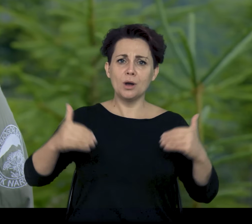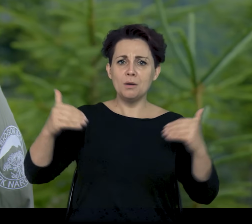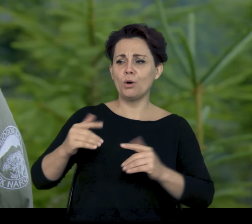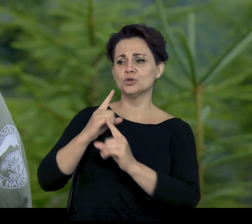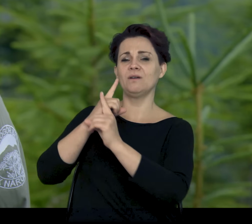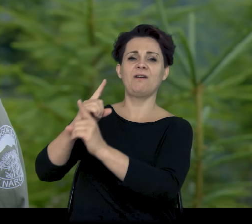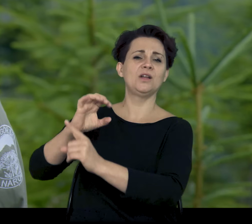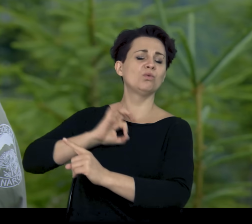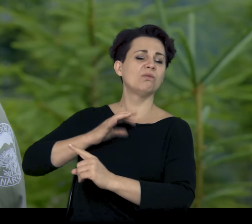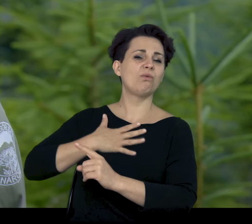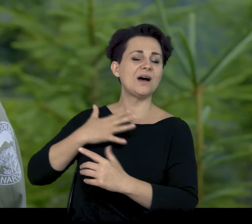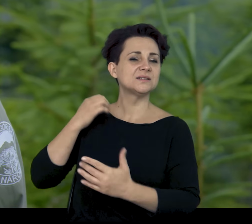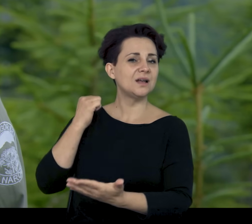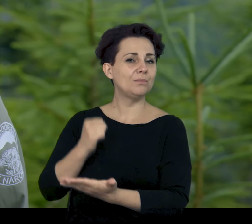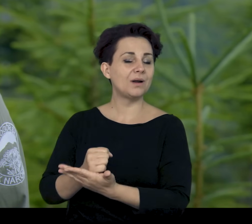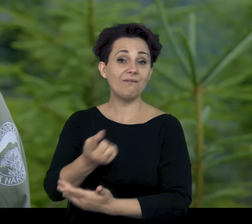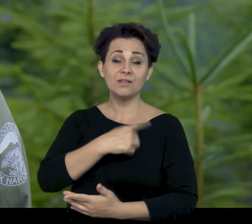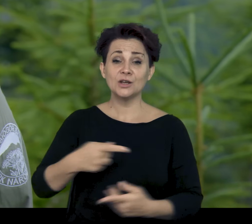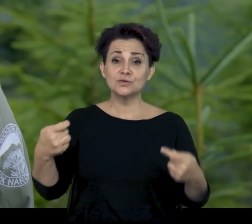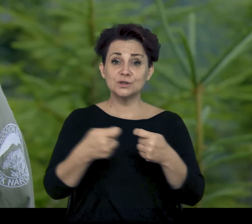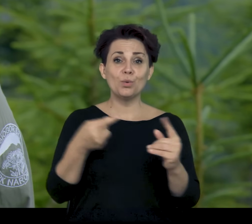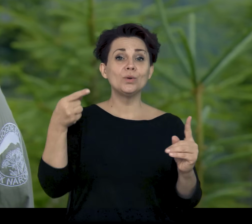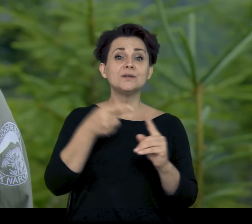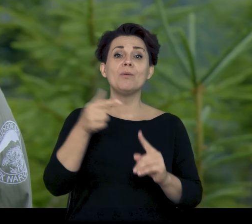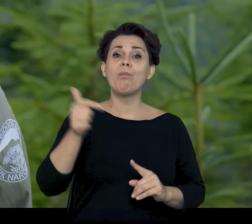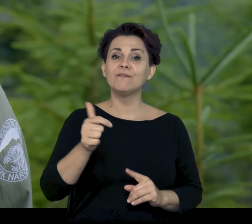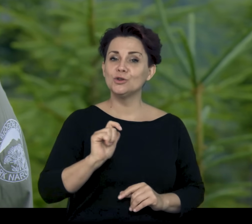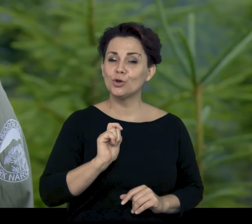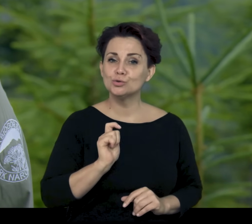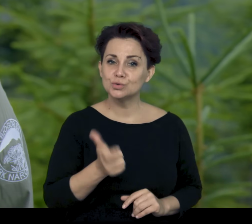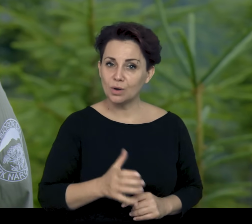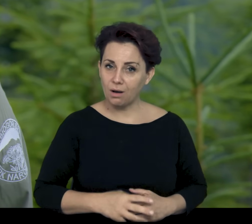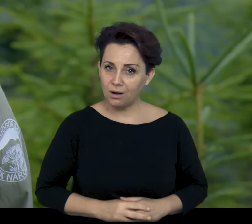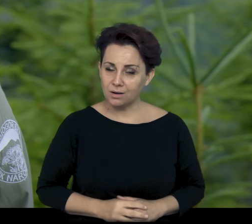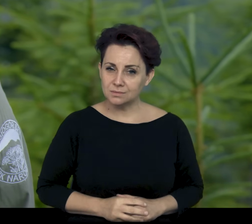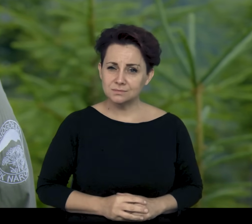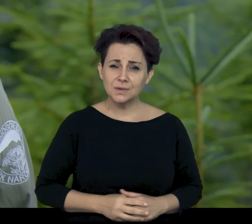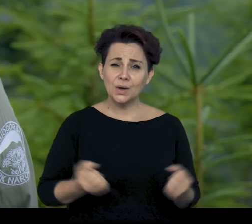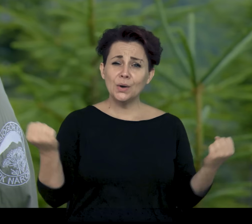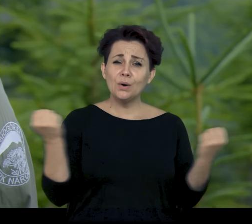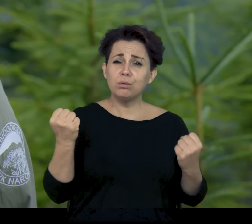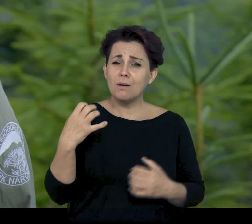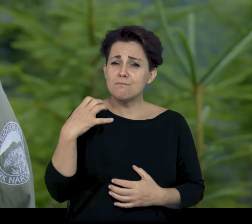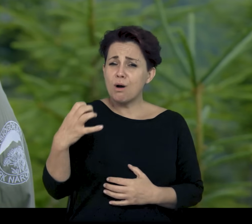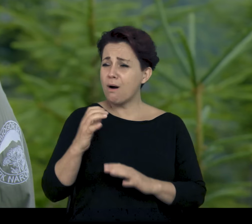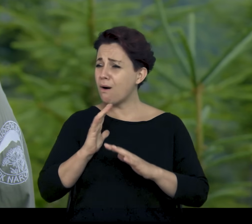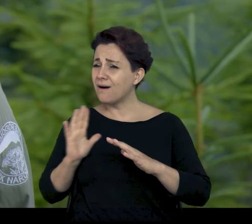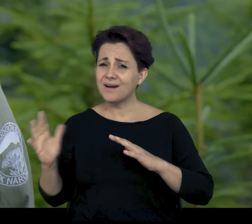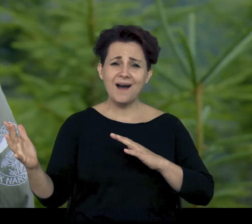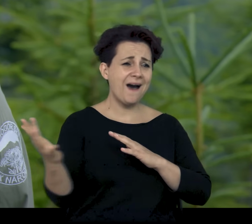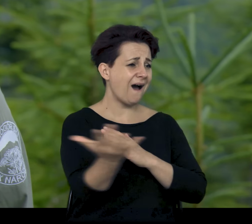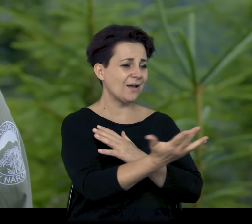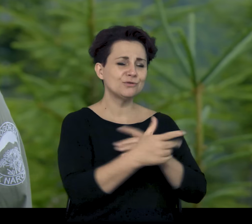rządzić się swoimi prawami. Naszym wspólnym celem winno być to, by ogromne bogactwo